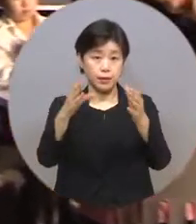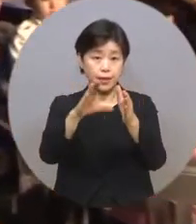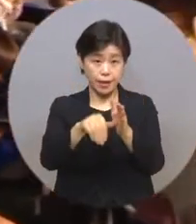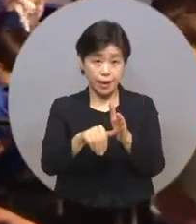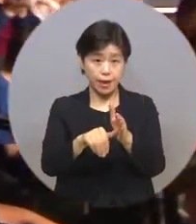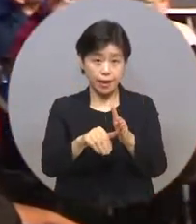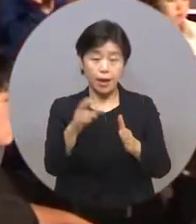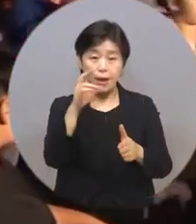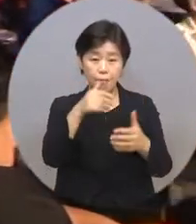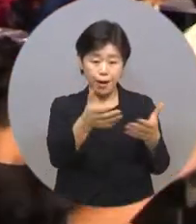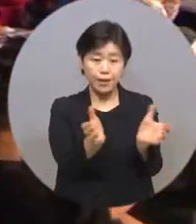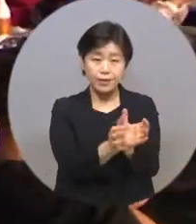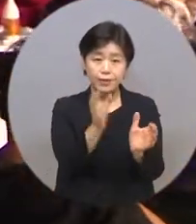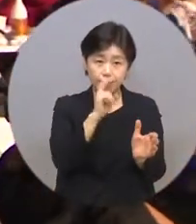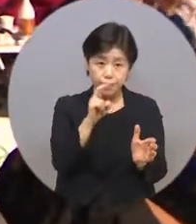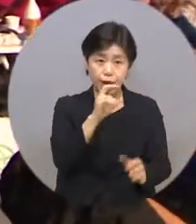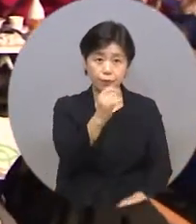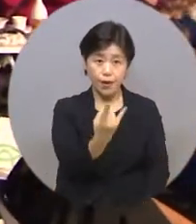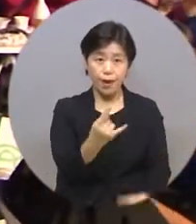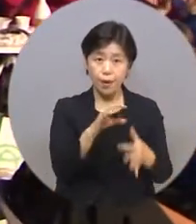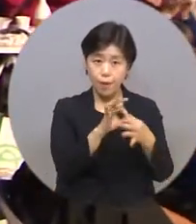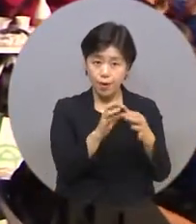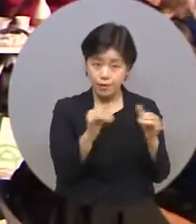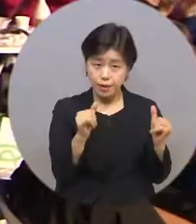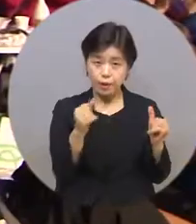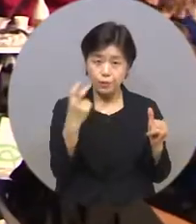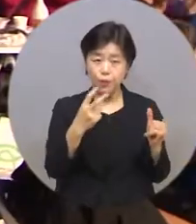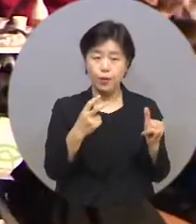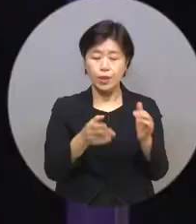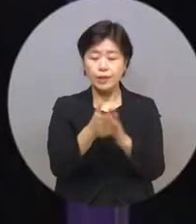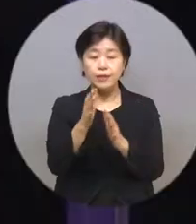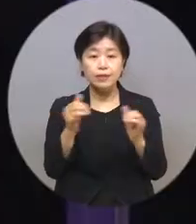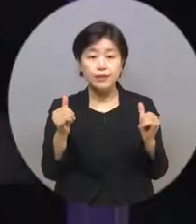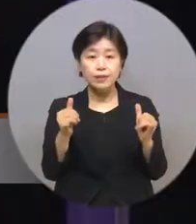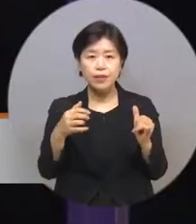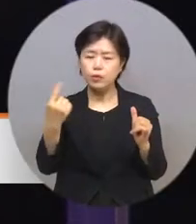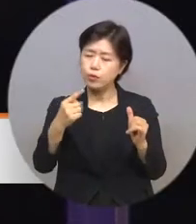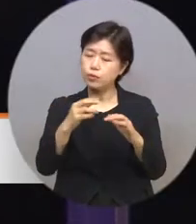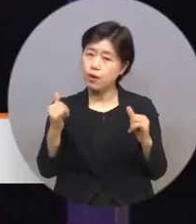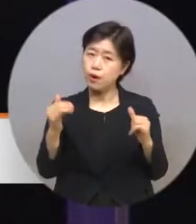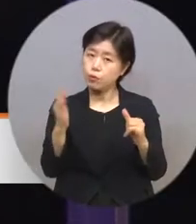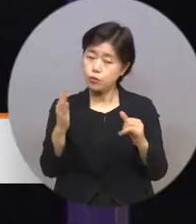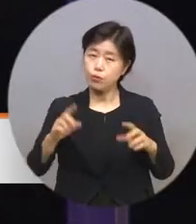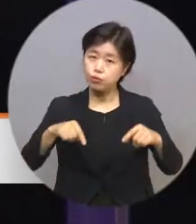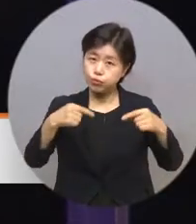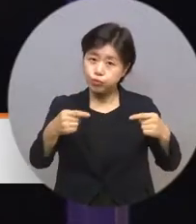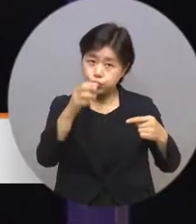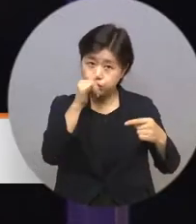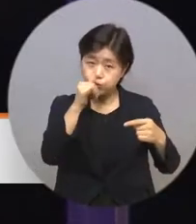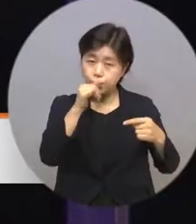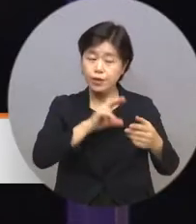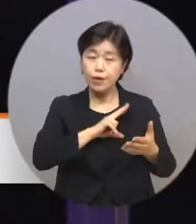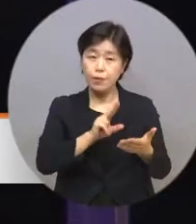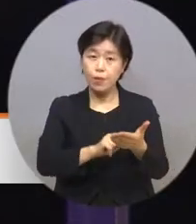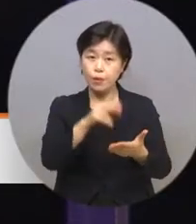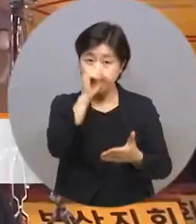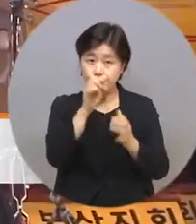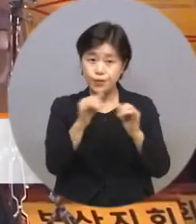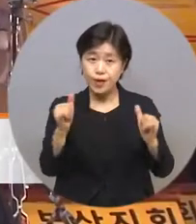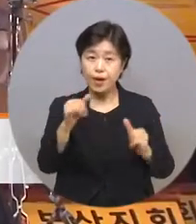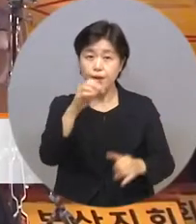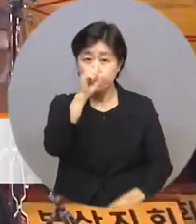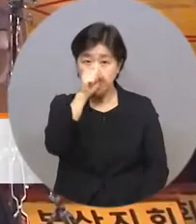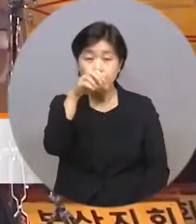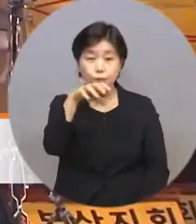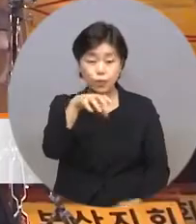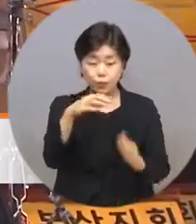굴욕마을 음악회 관계자 및 지역주민 천여명이 참석한 가운데 좋은 사람 좋은 이웃 살기 좋은 동네의 주제를